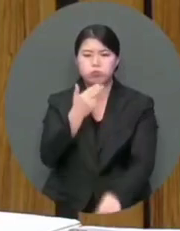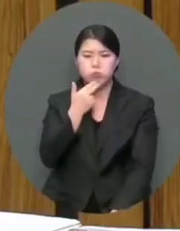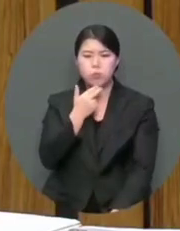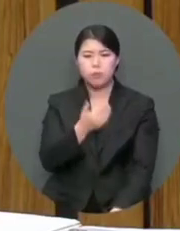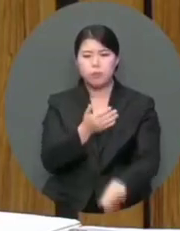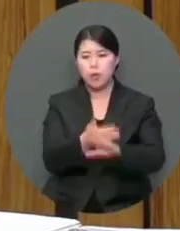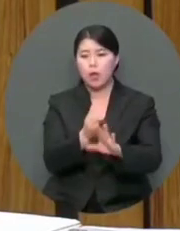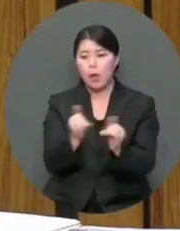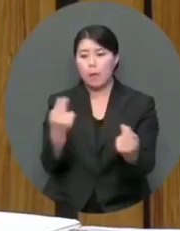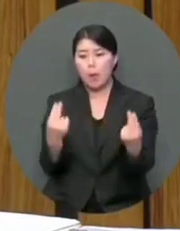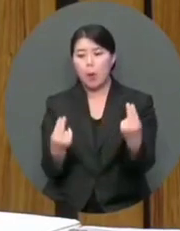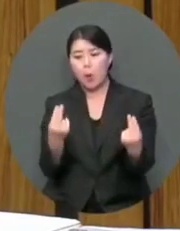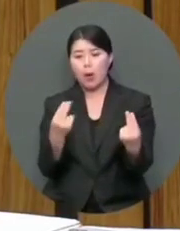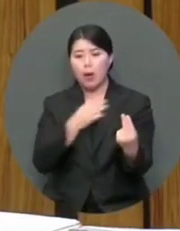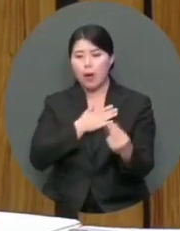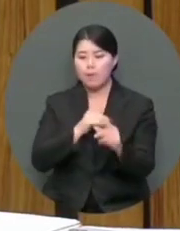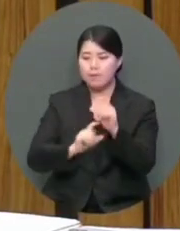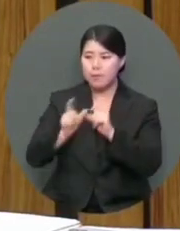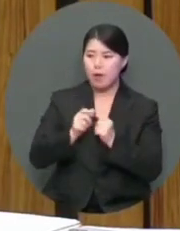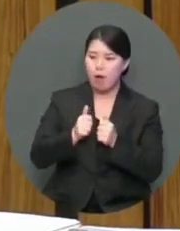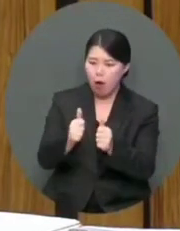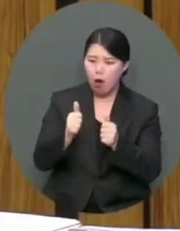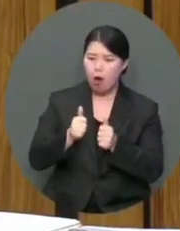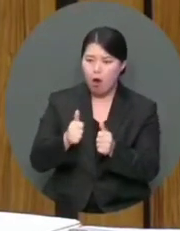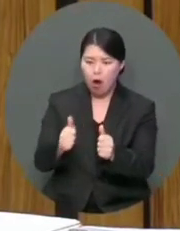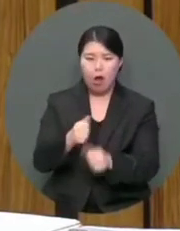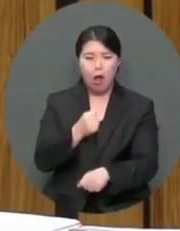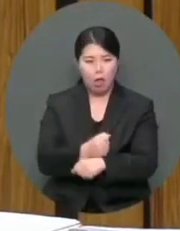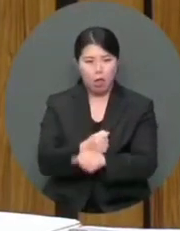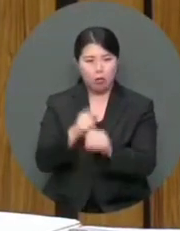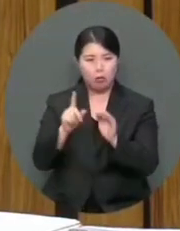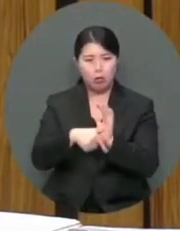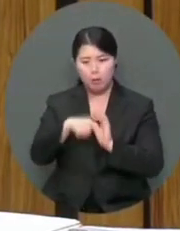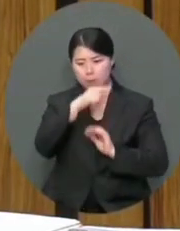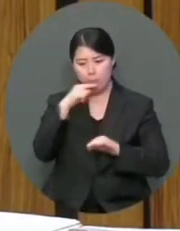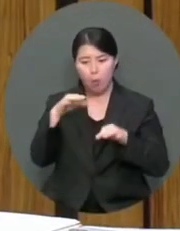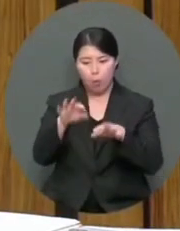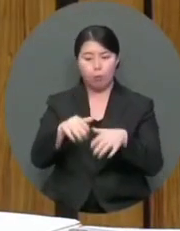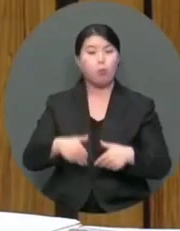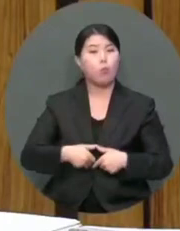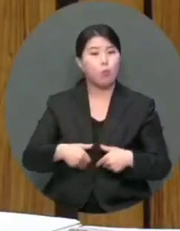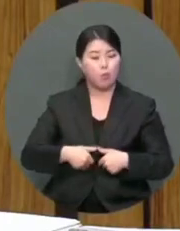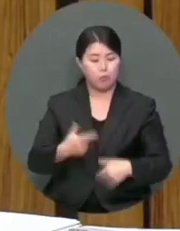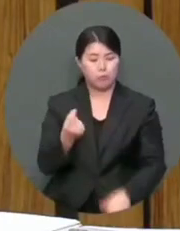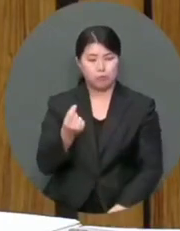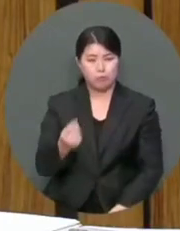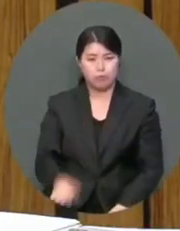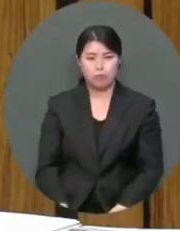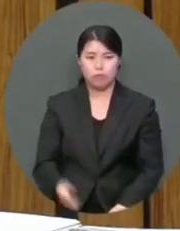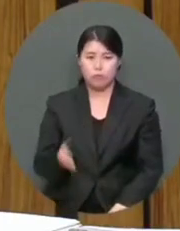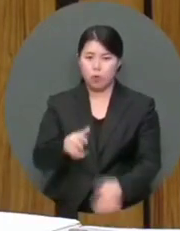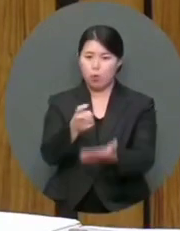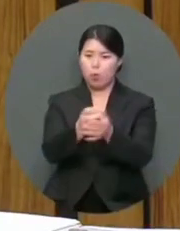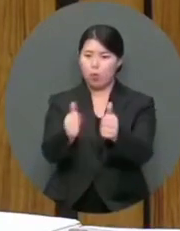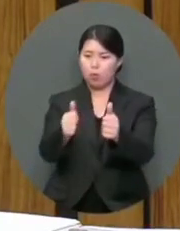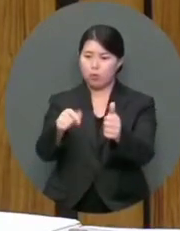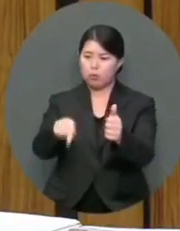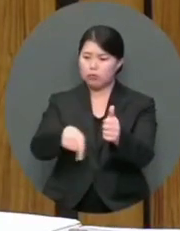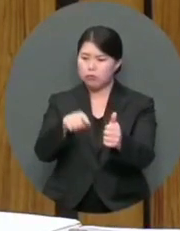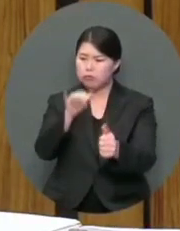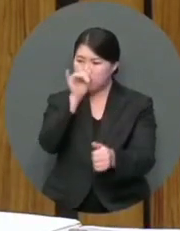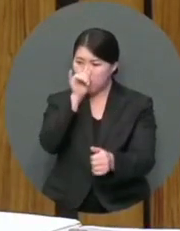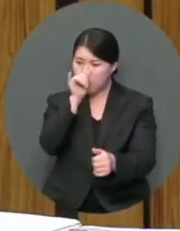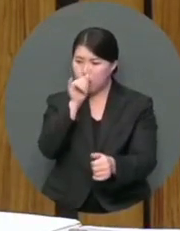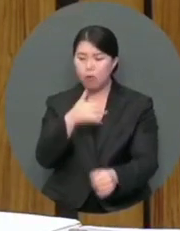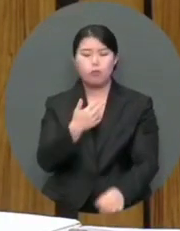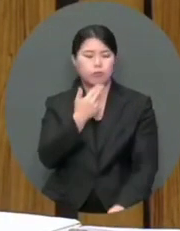발휘하고 그리고 뭔가 마음을 바쳐서 일을 하면은 거기에 대한 인센티브가 있어야 되잖아요. 네, 그렇습니다. 지금 법원이 있습니까?